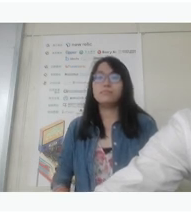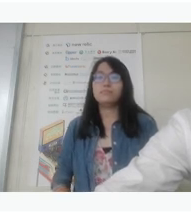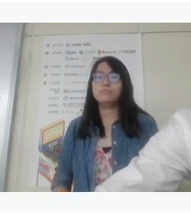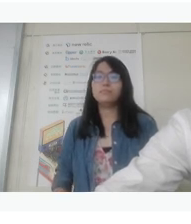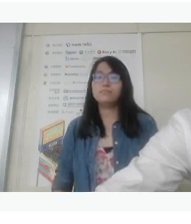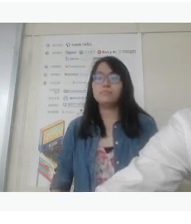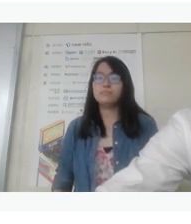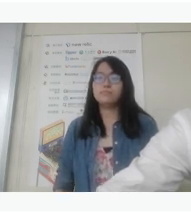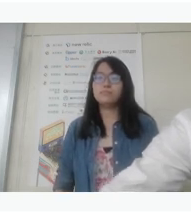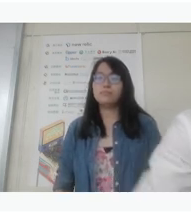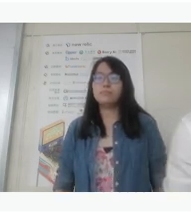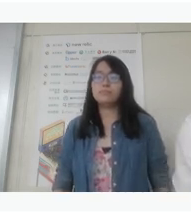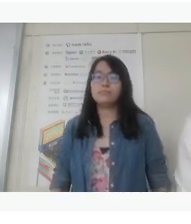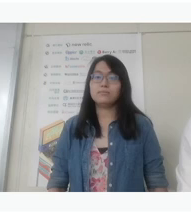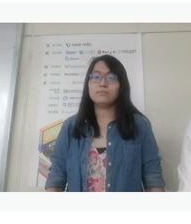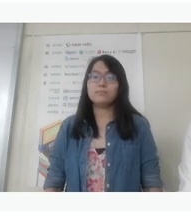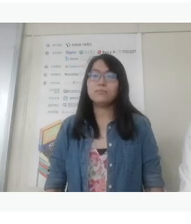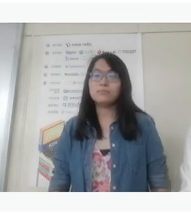始，